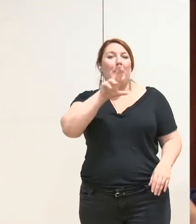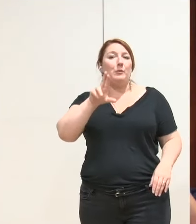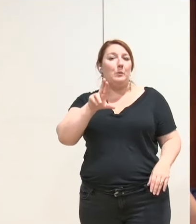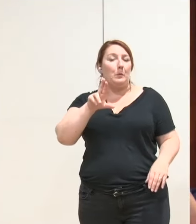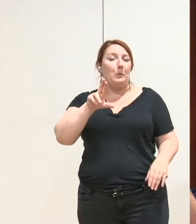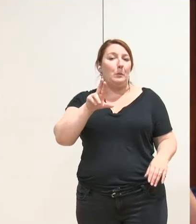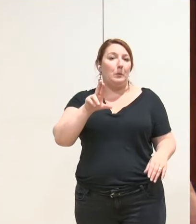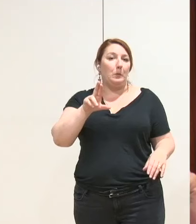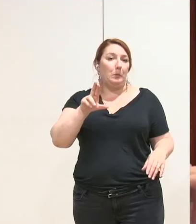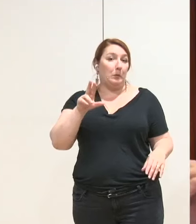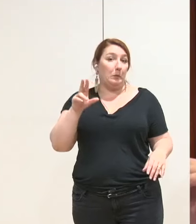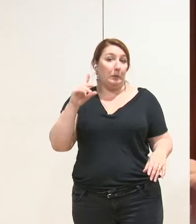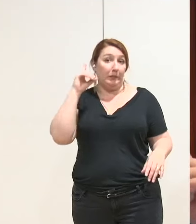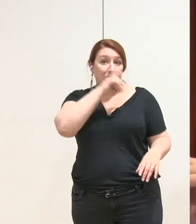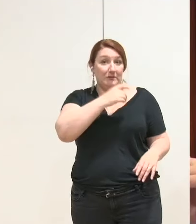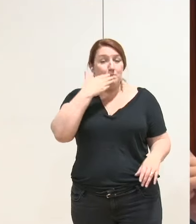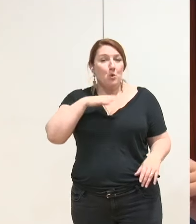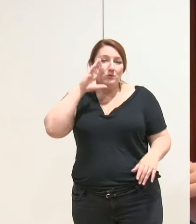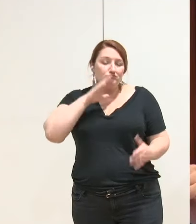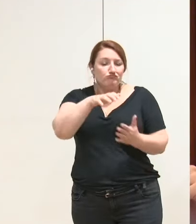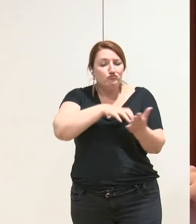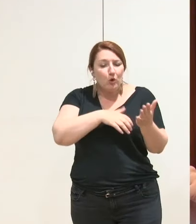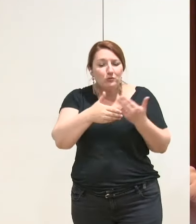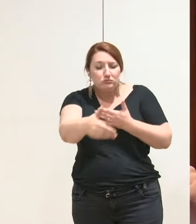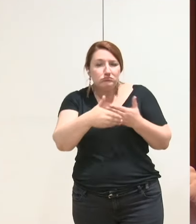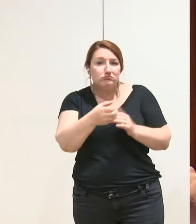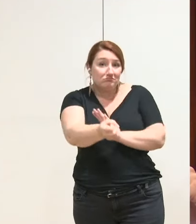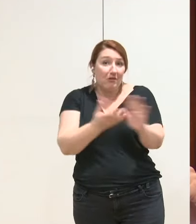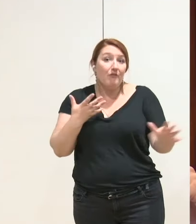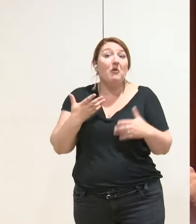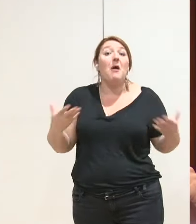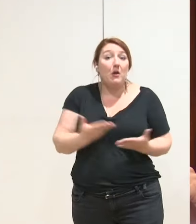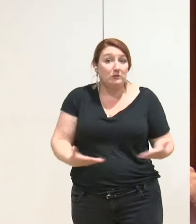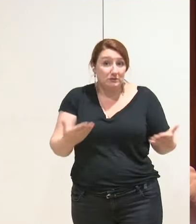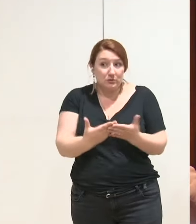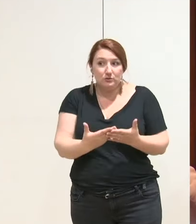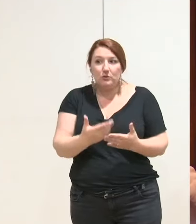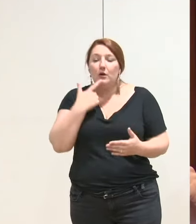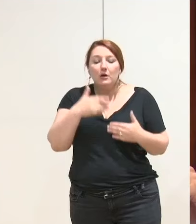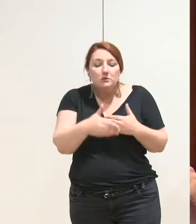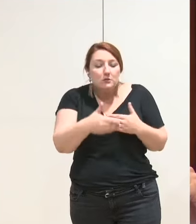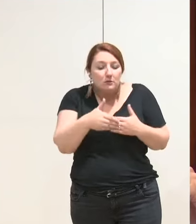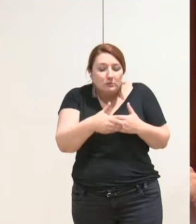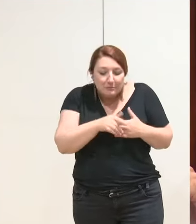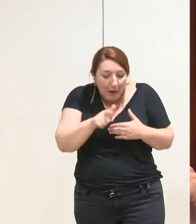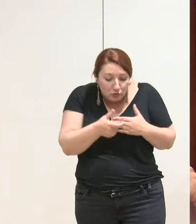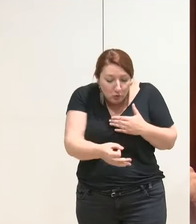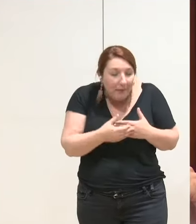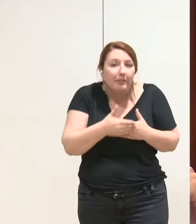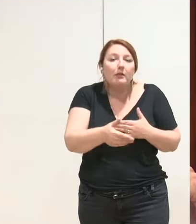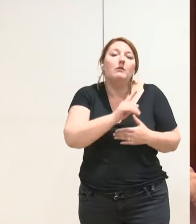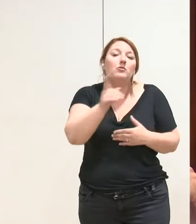que on puisse nous informer par une note dans les jours qui viennent un peu des de la la situation quand je dis dans les jours c'est pas forcément là cette